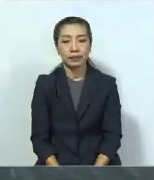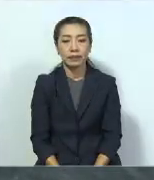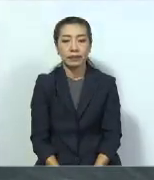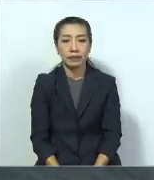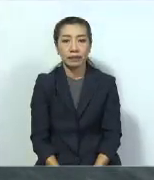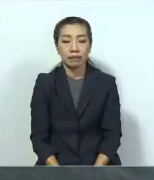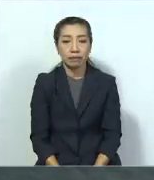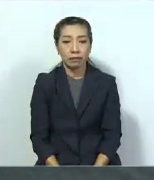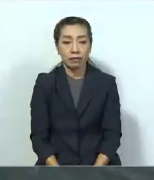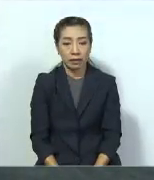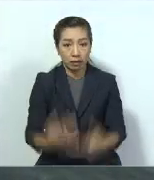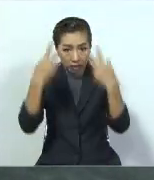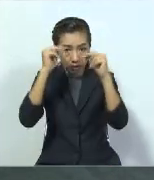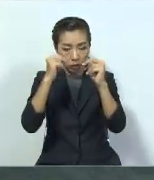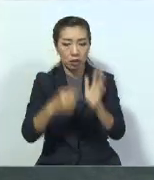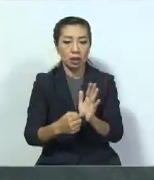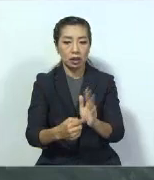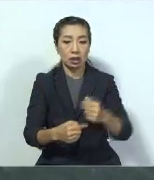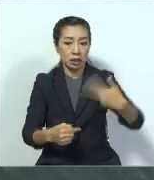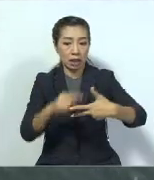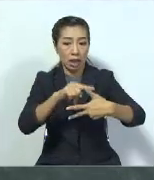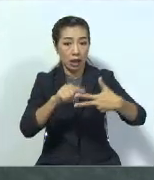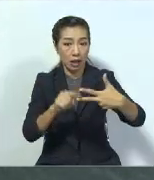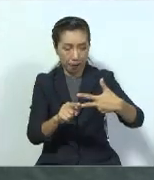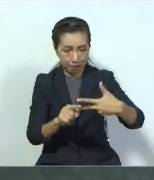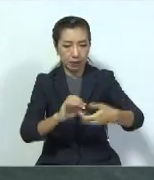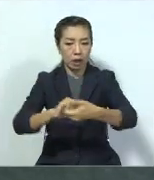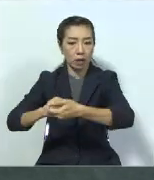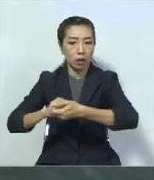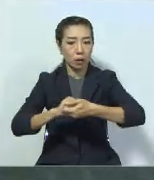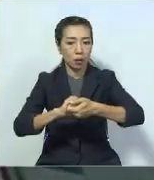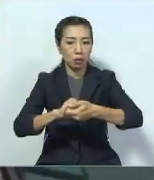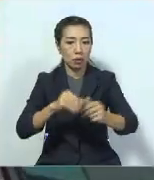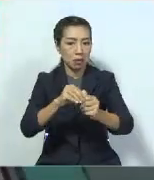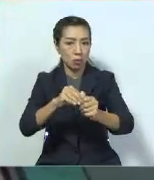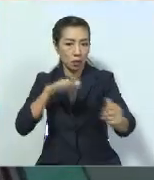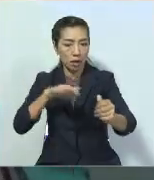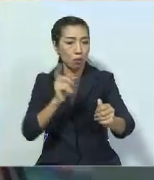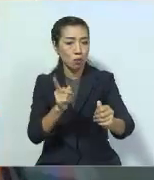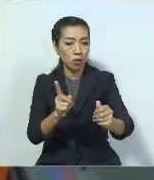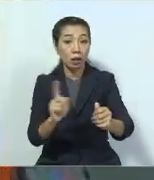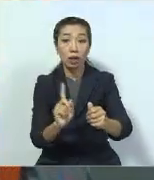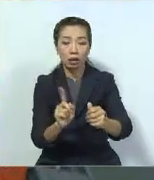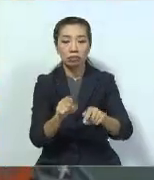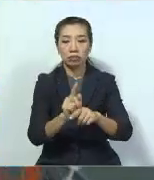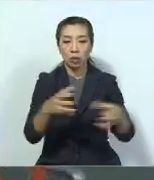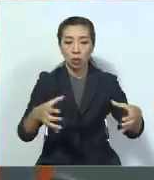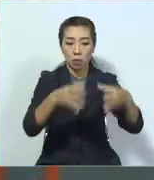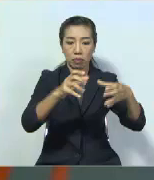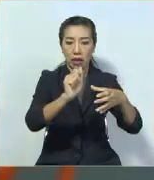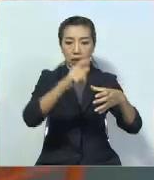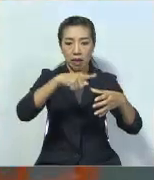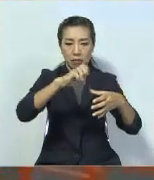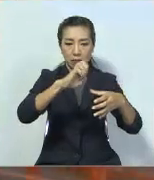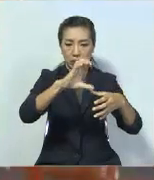ากนี้นะคะได้เสนอ3แนวทางในการกระชับความร่วมมือและรักษาบทบาทนำโดยเห็นว่าเอเปกควรแสดงความเป็นหนึ่งเดียว